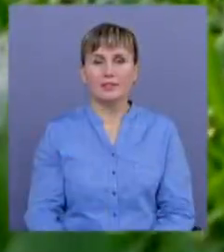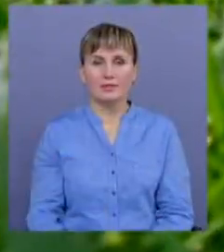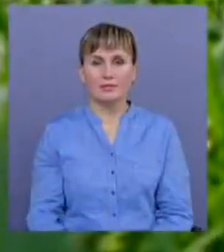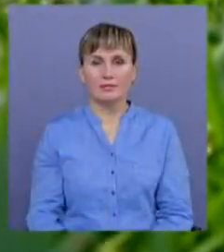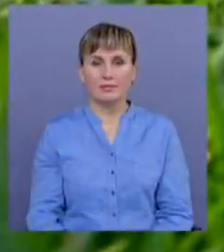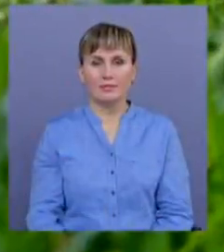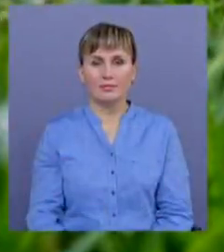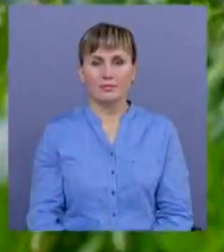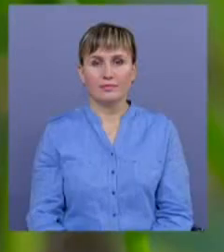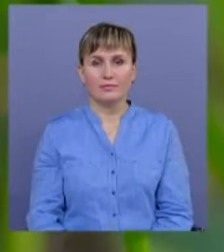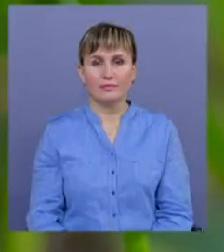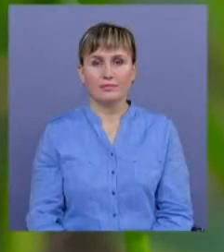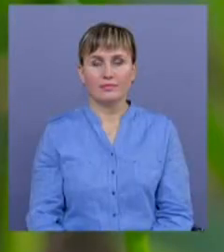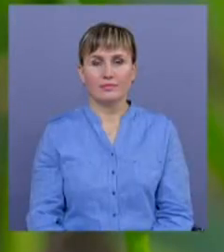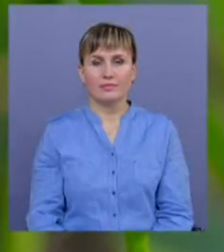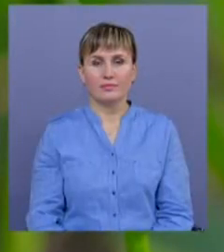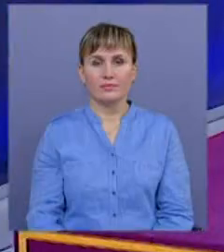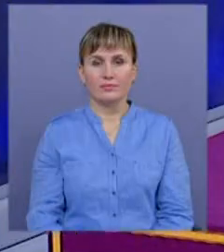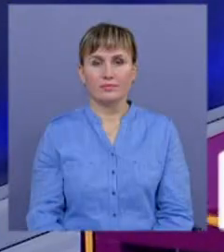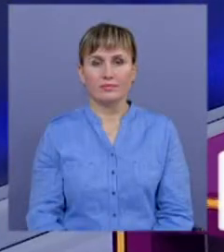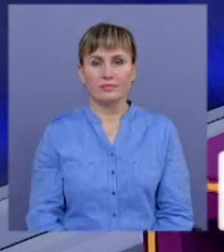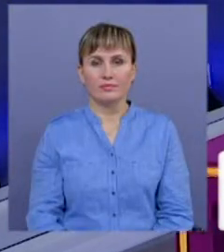Рашид Ильясов, Рамин Макаримова, телеканал «Алматы».